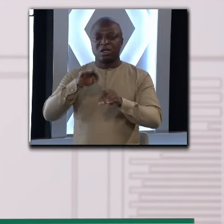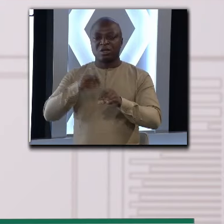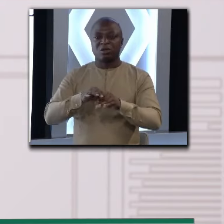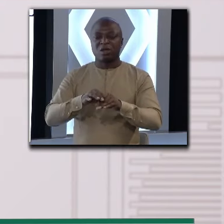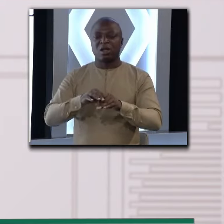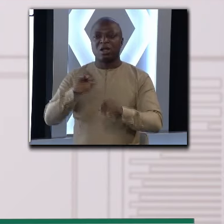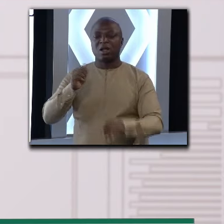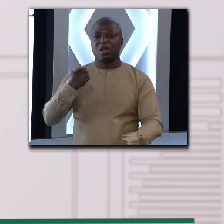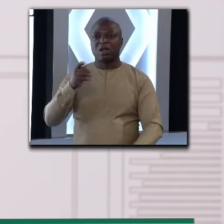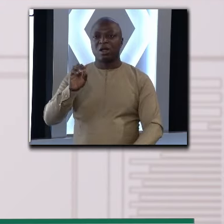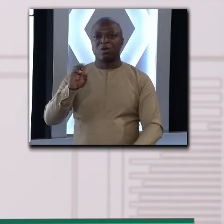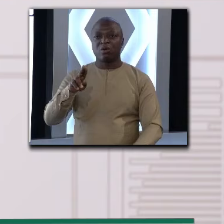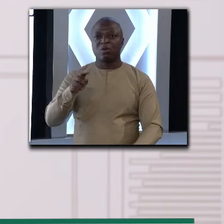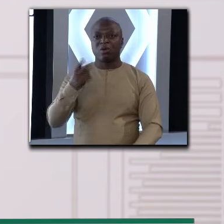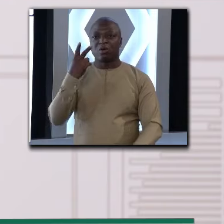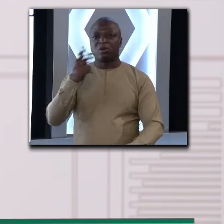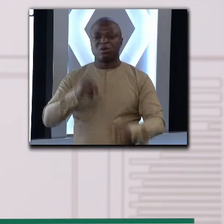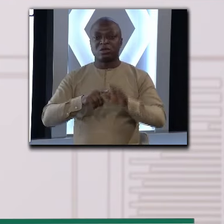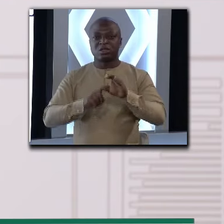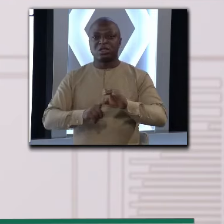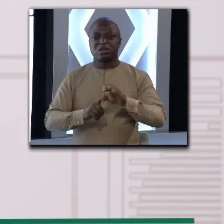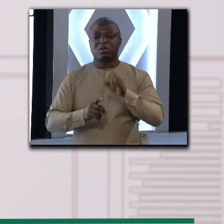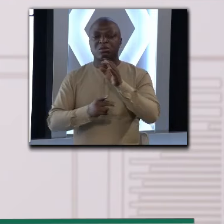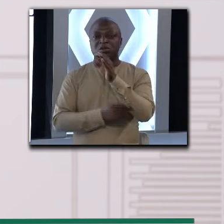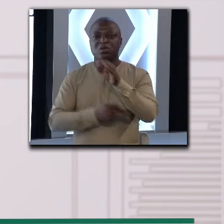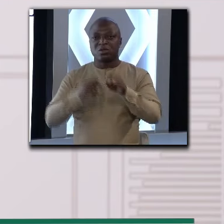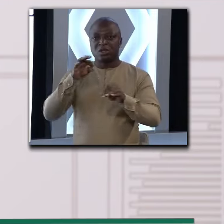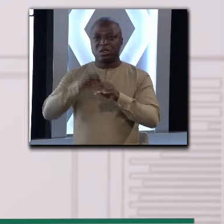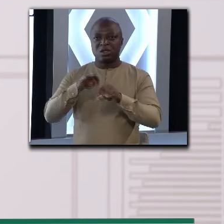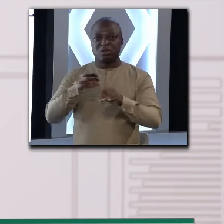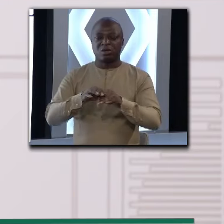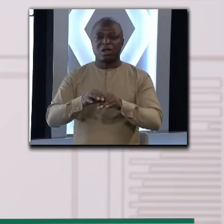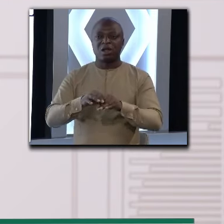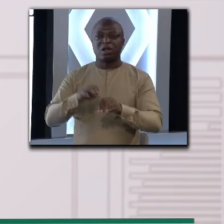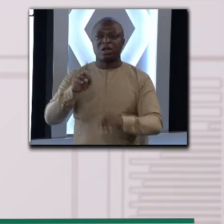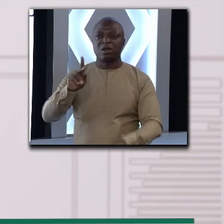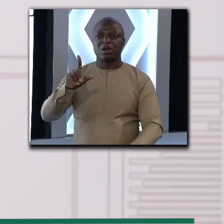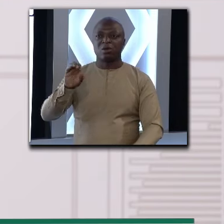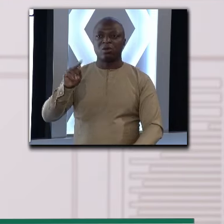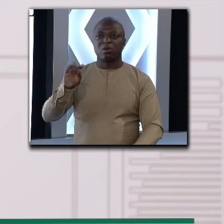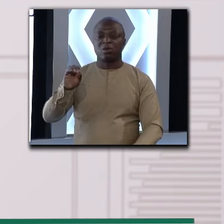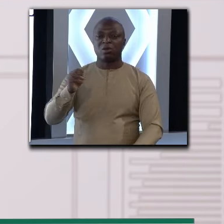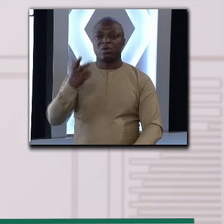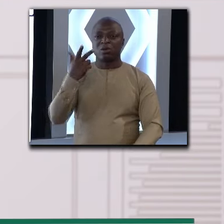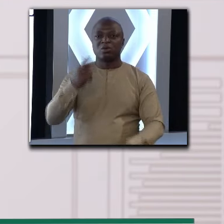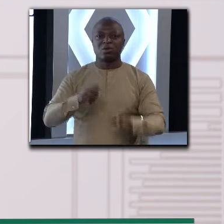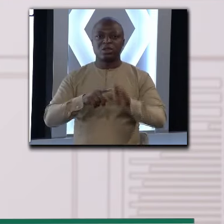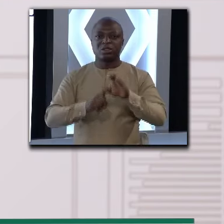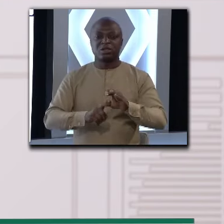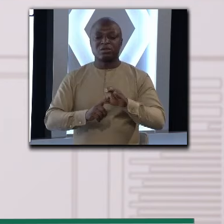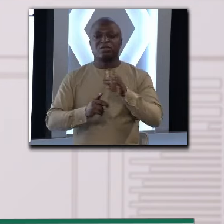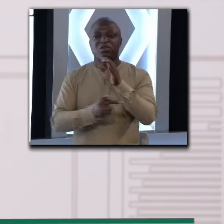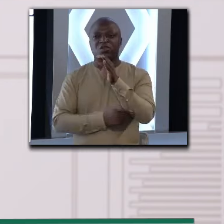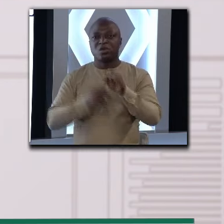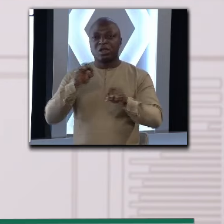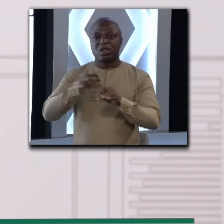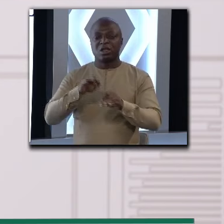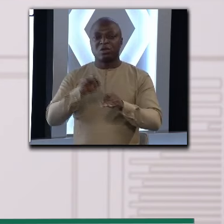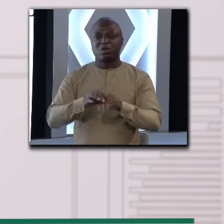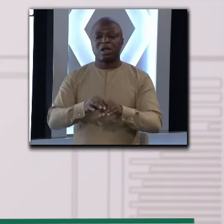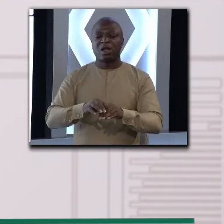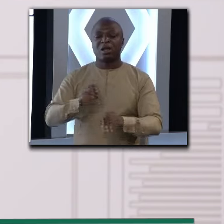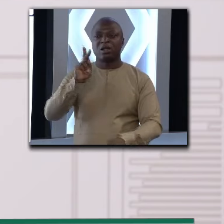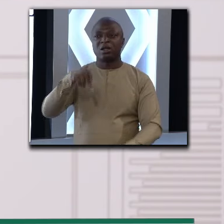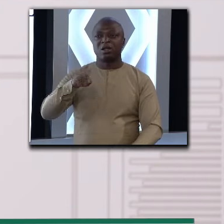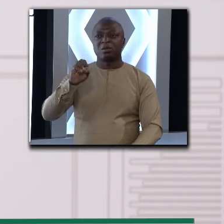électorale Agou, 2 sièges. Circonscription électorale Cloto, 3 sièges. Circonscription électorale